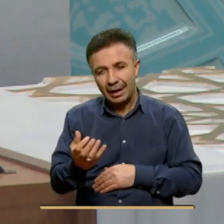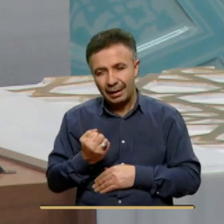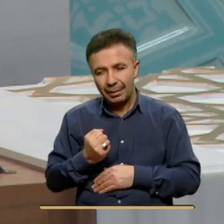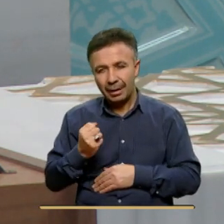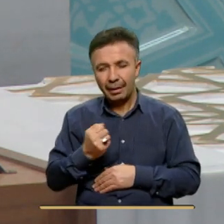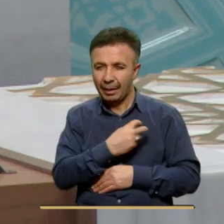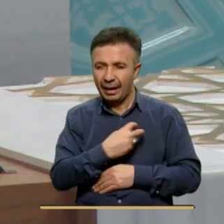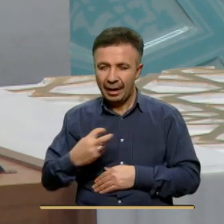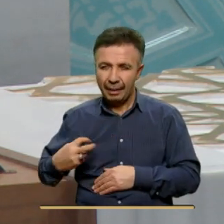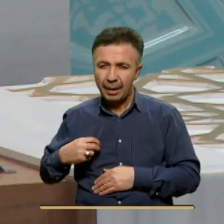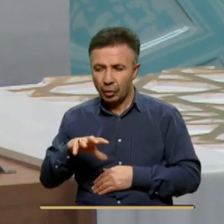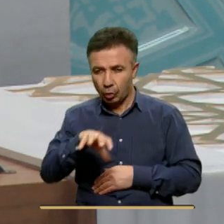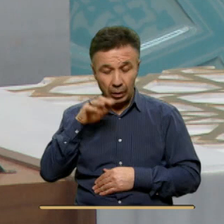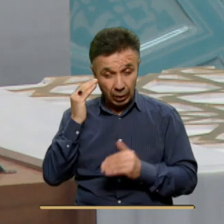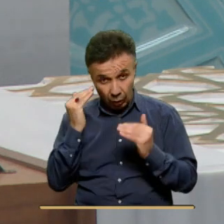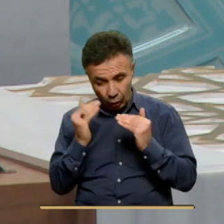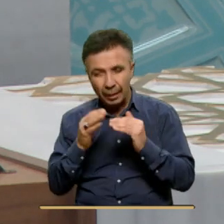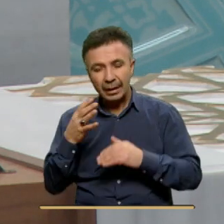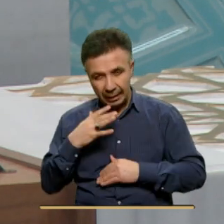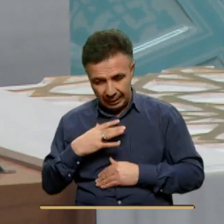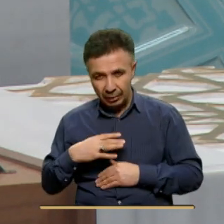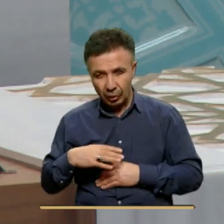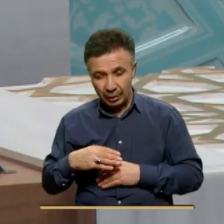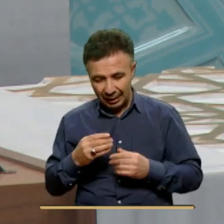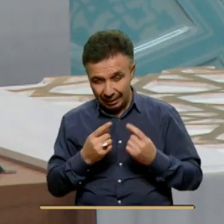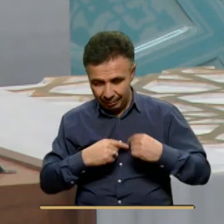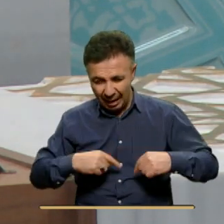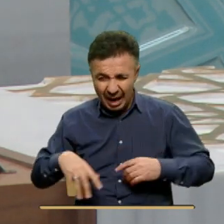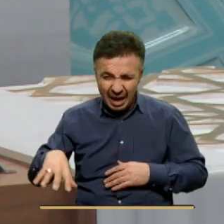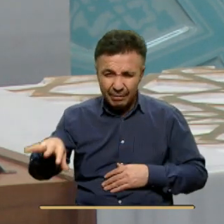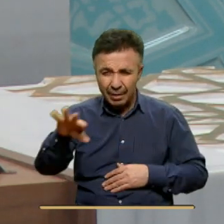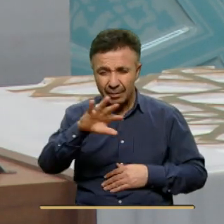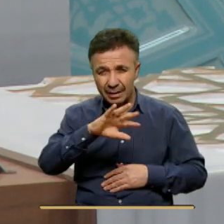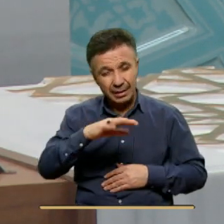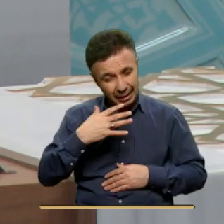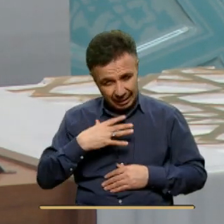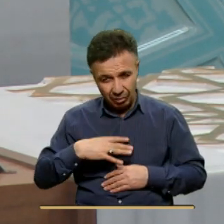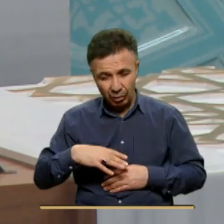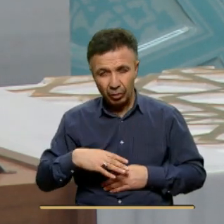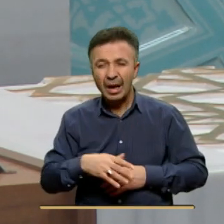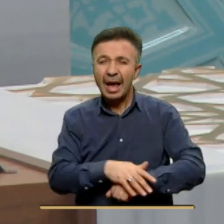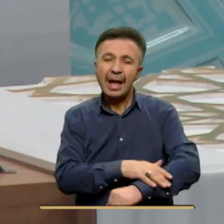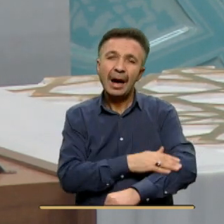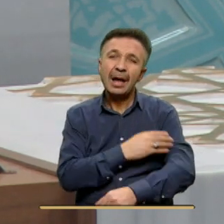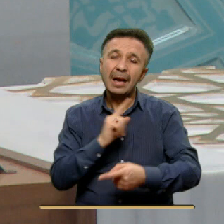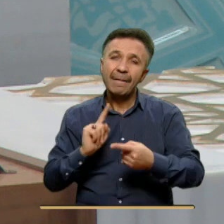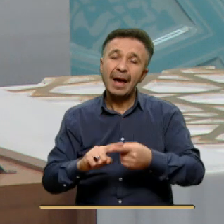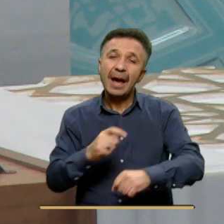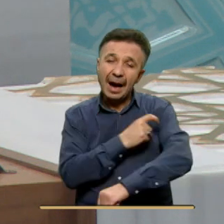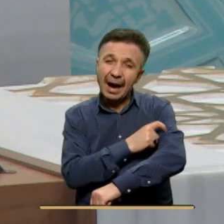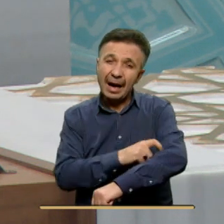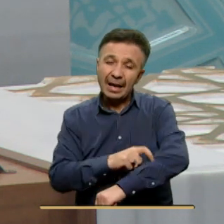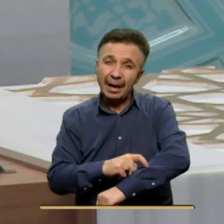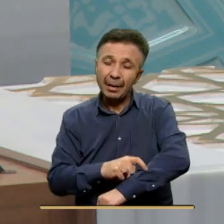yolunda gitmek istiyorsak ki hepimiz buna talibiz, helal ve harama karşı